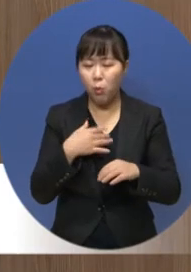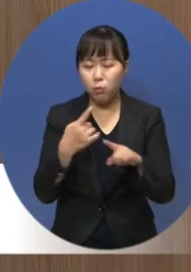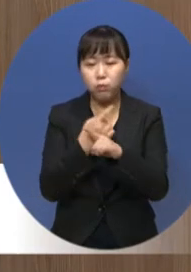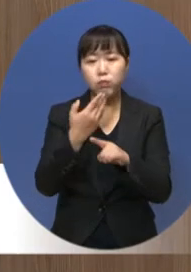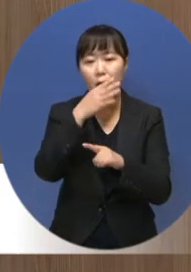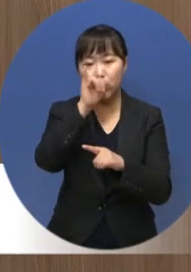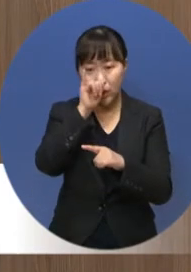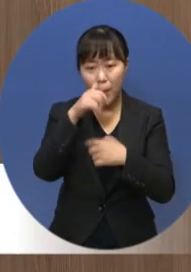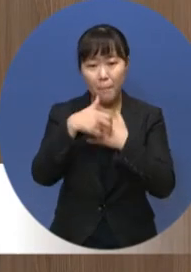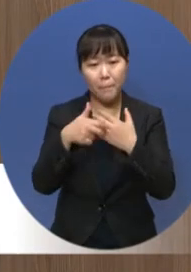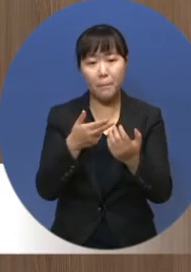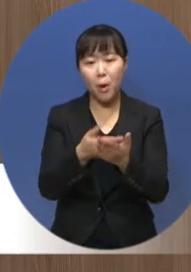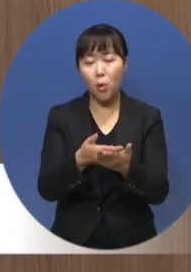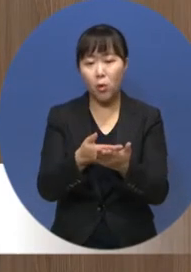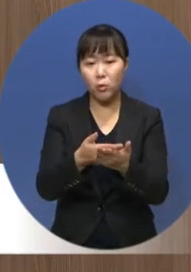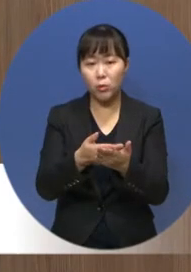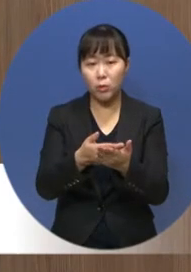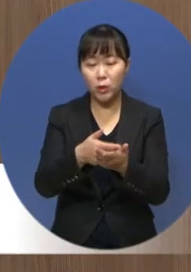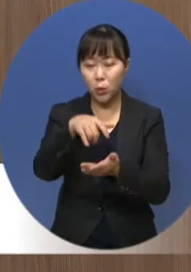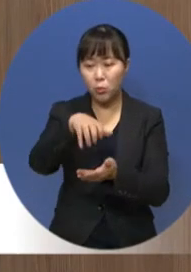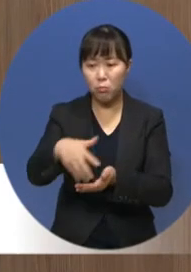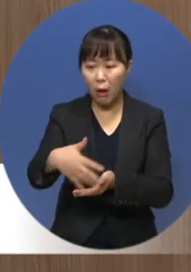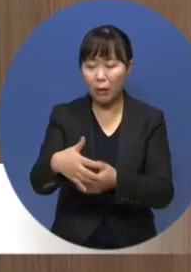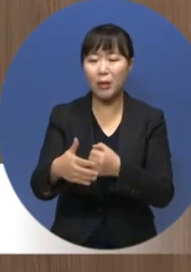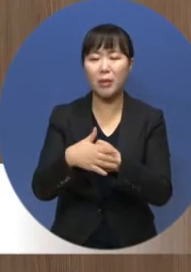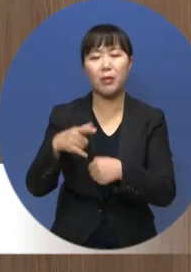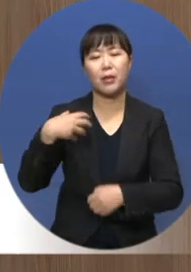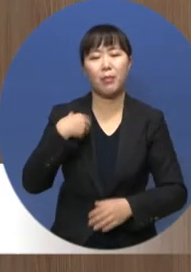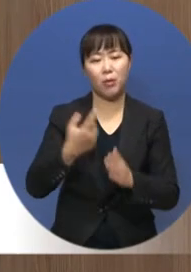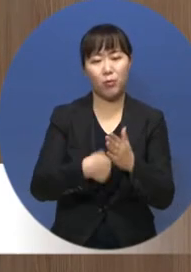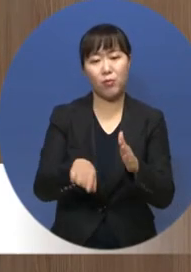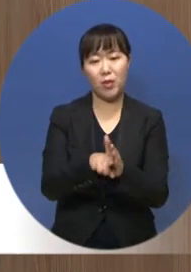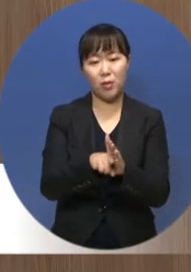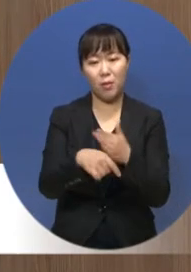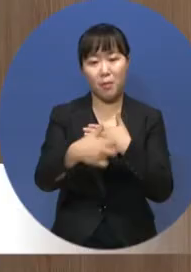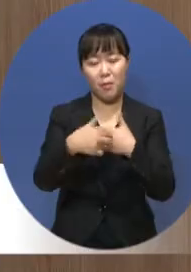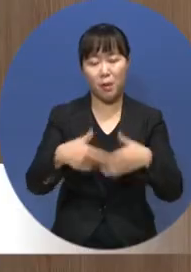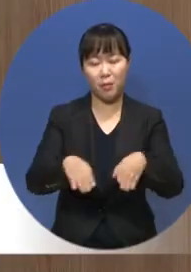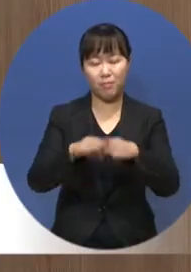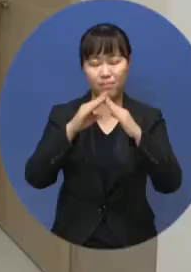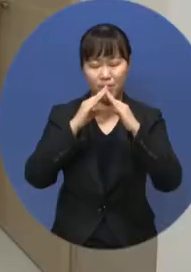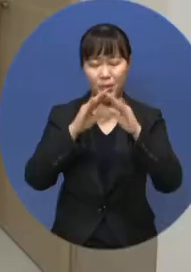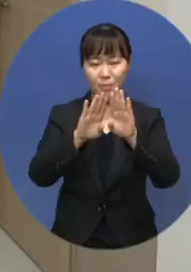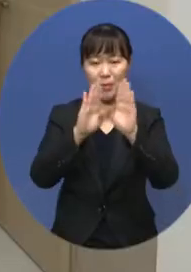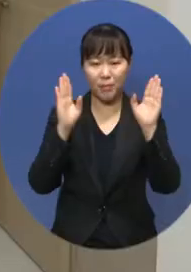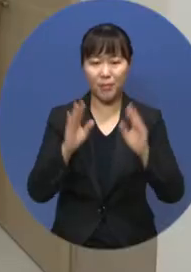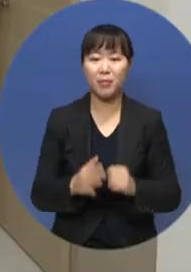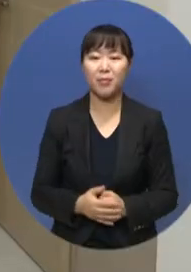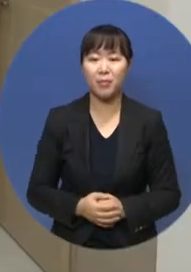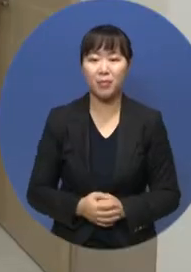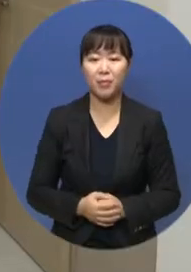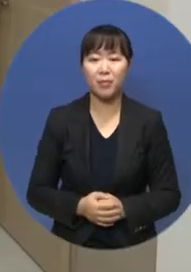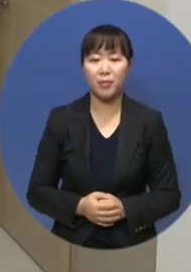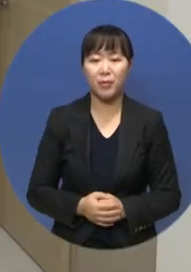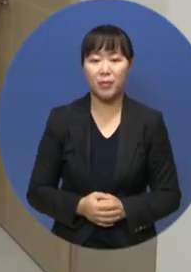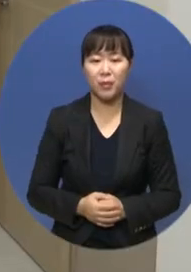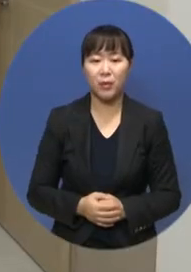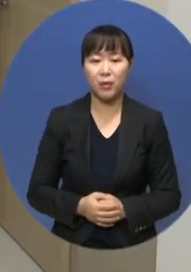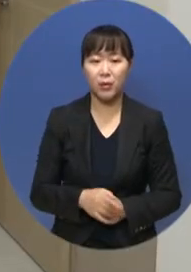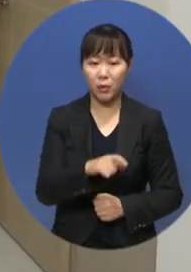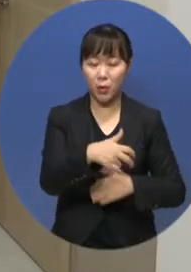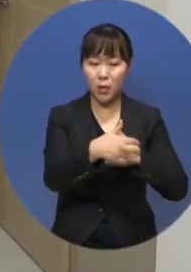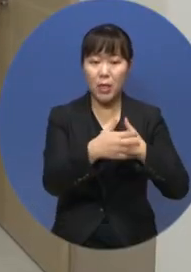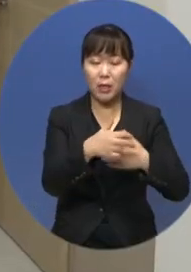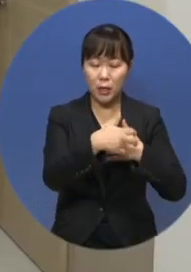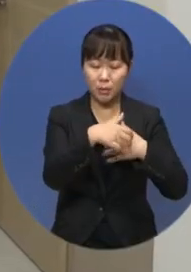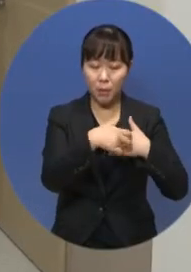있는 입원할 수 있는 병원이 없어서 그런 점을 담당하기 위해서 저희들이 병원을 하게 됐습니다. 한편